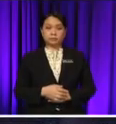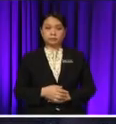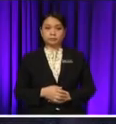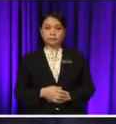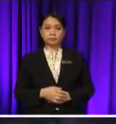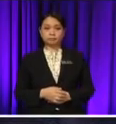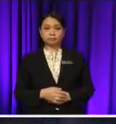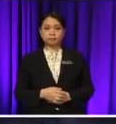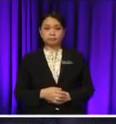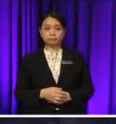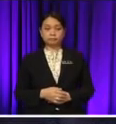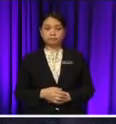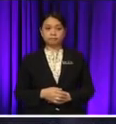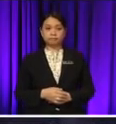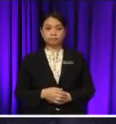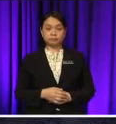begitu